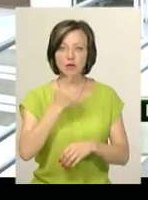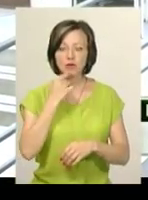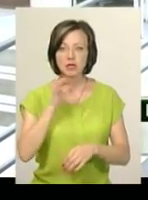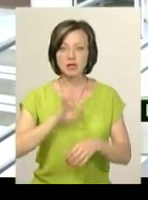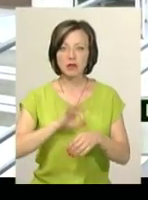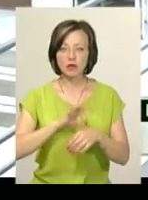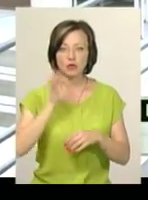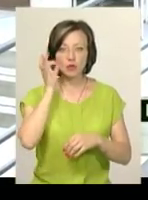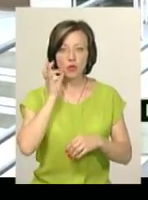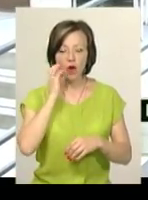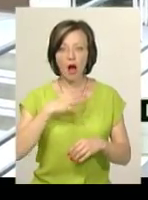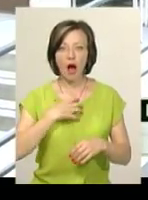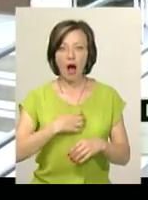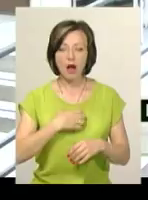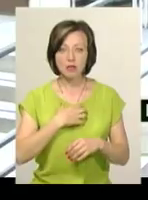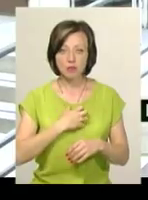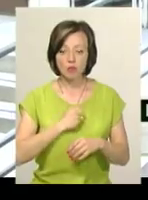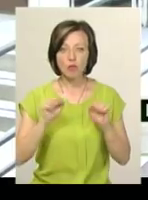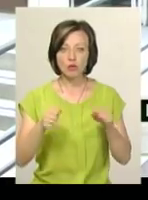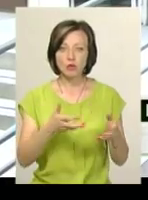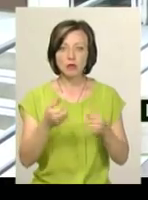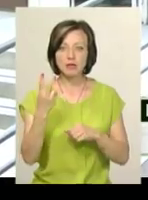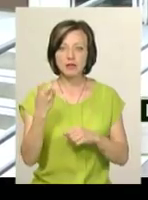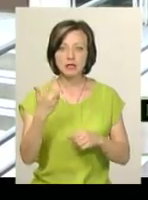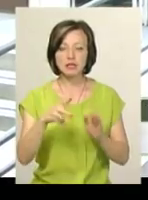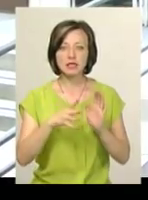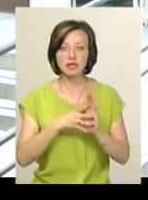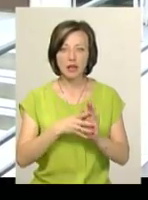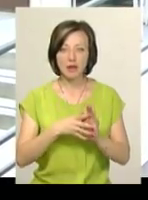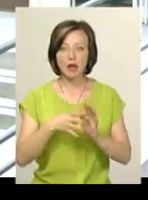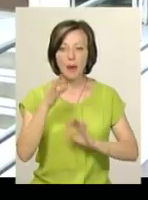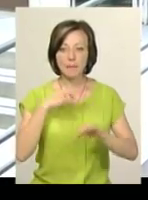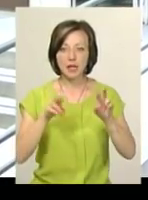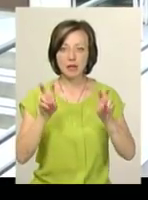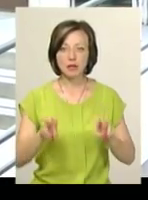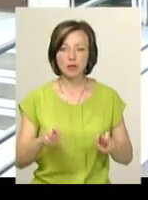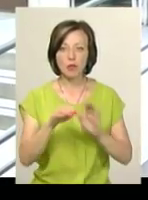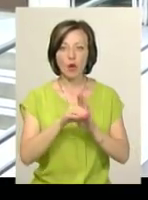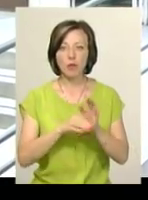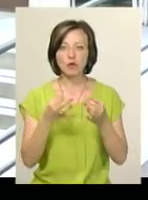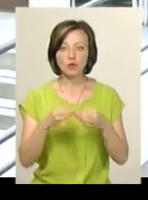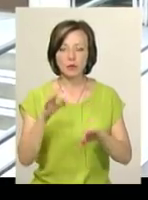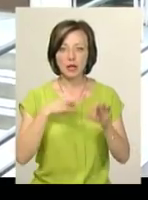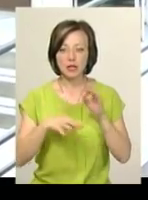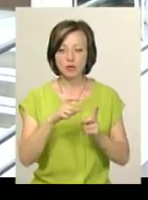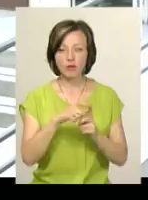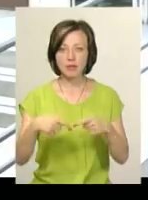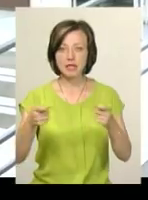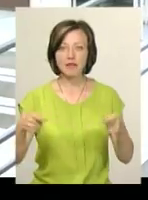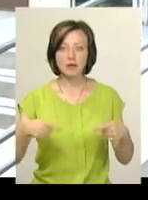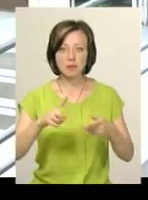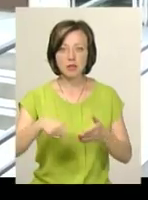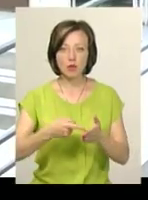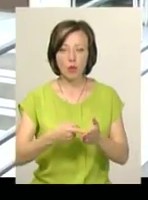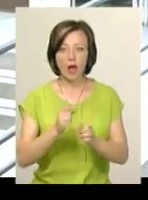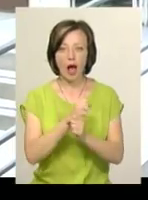цукровий діабет та бронхіт. Бронхіальну астму можуть отримати 239 медикаментів за програмою «Доступні ліки». За словами завідувача Хмельницької